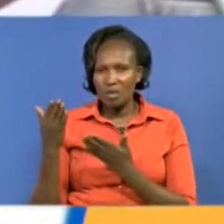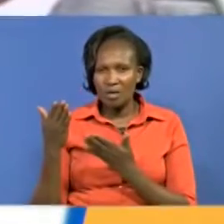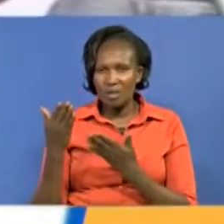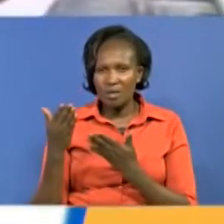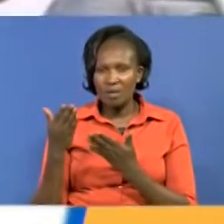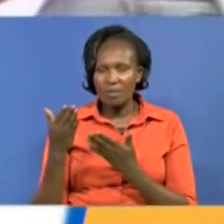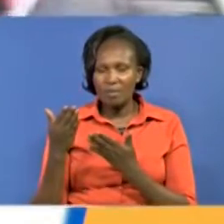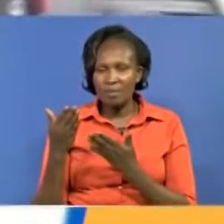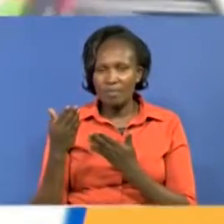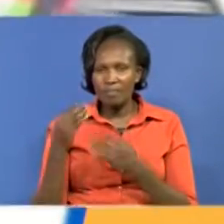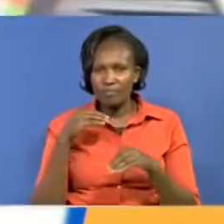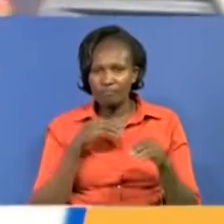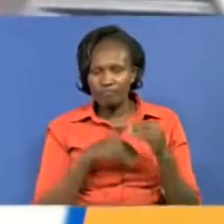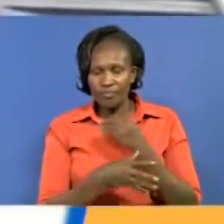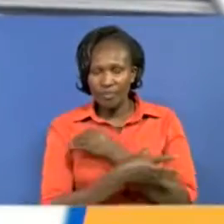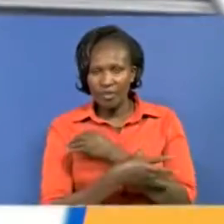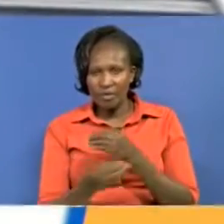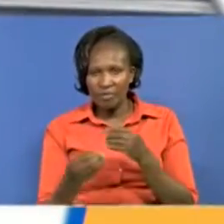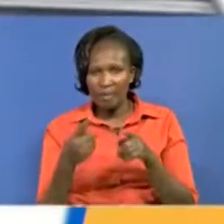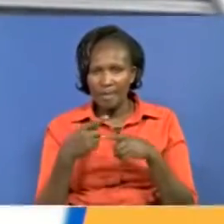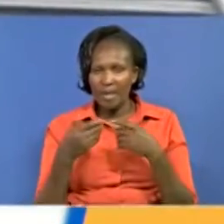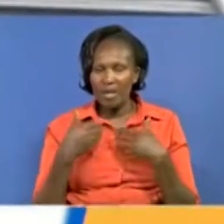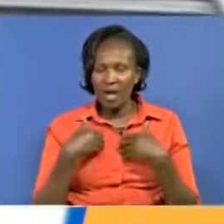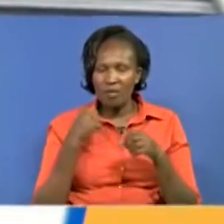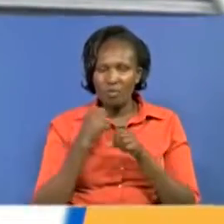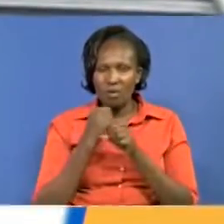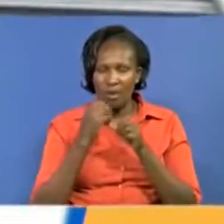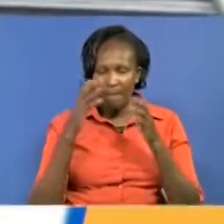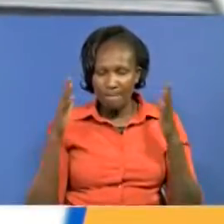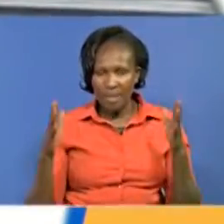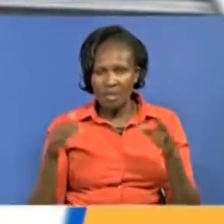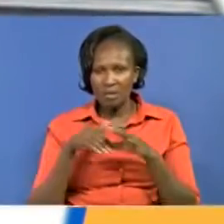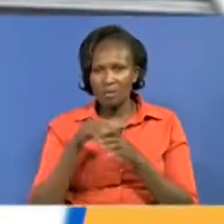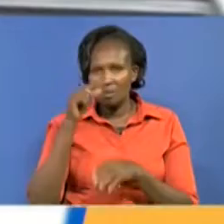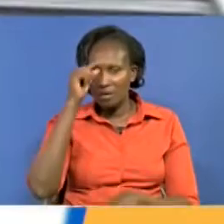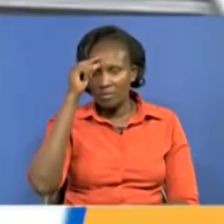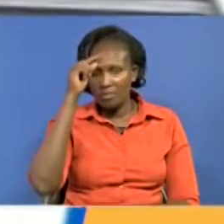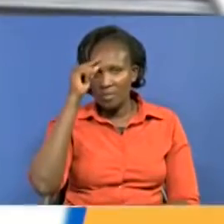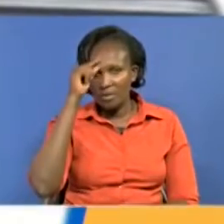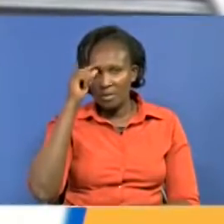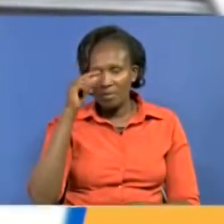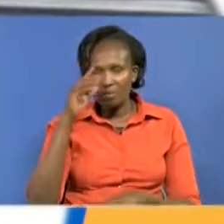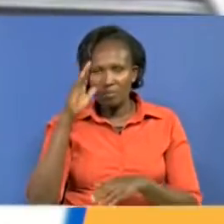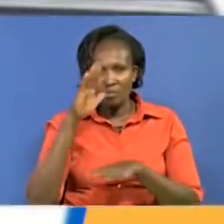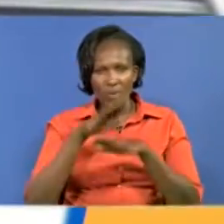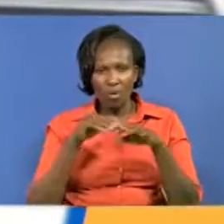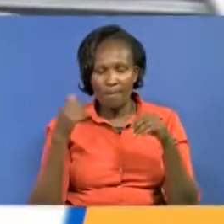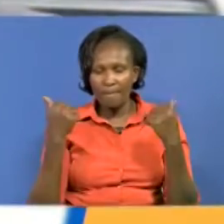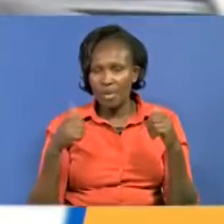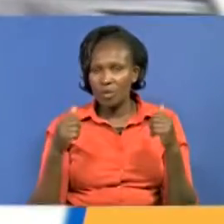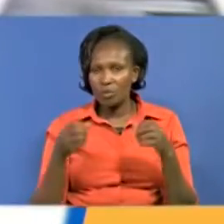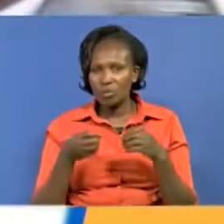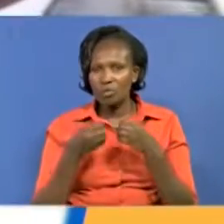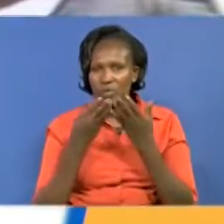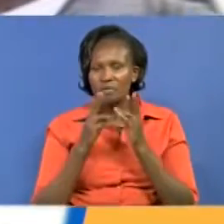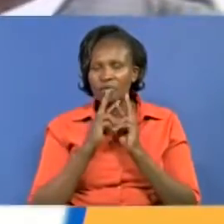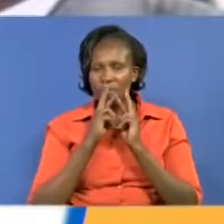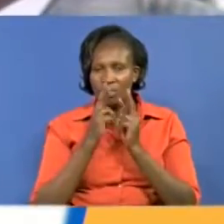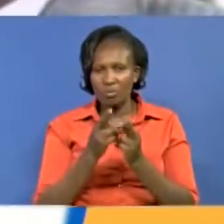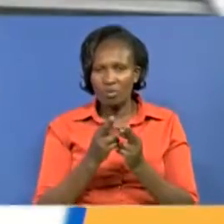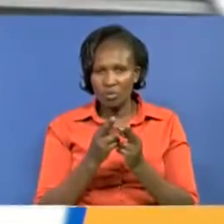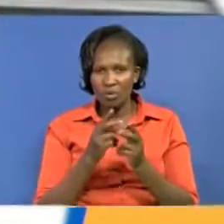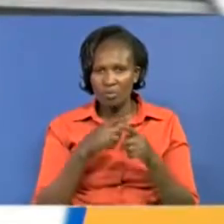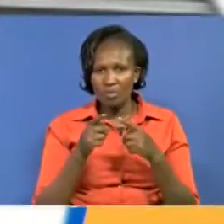mashirika ambao bado wako na makazi kubwa katika serikali na bado hawajaitwa kwenda kutoa statement na